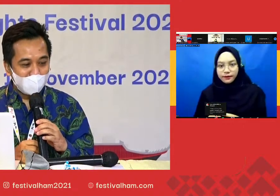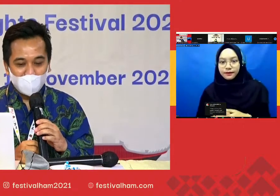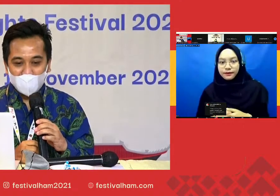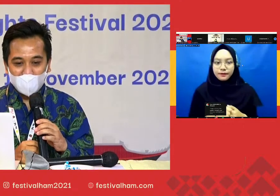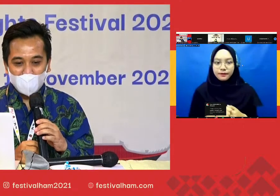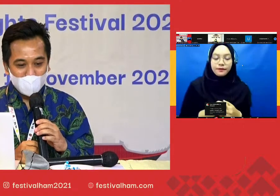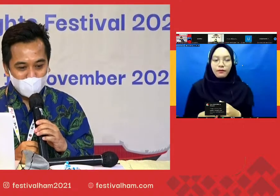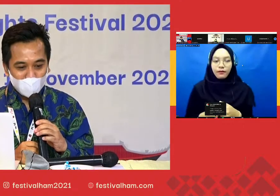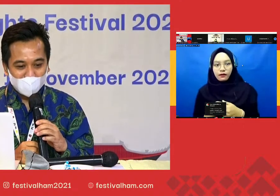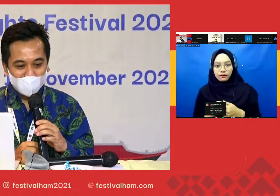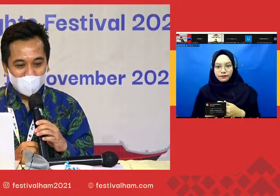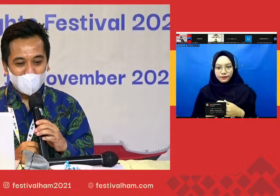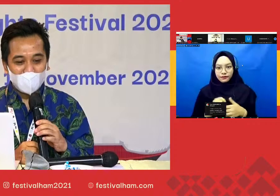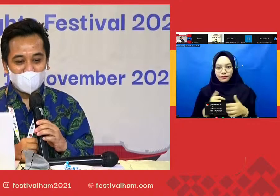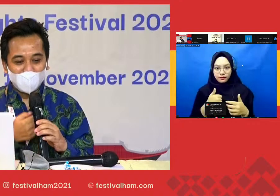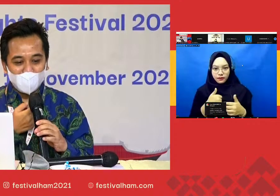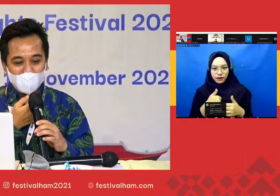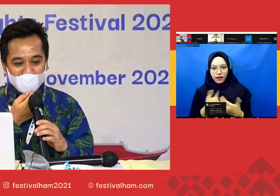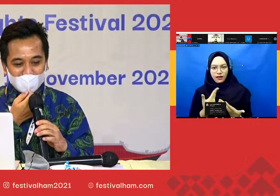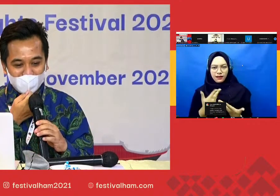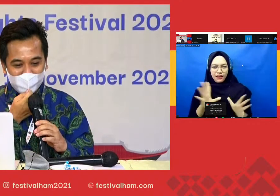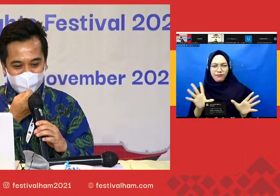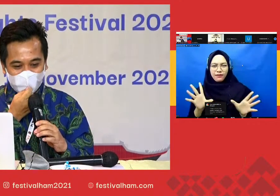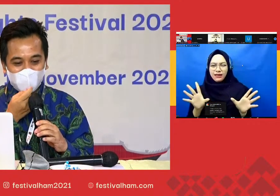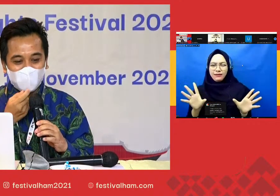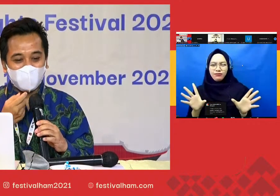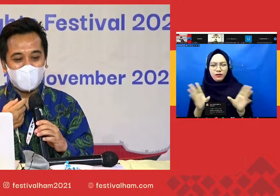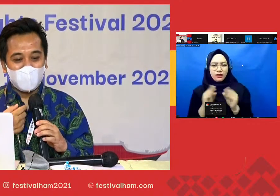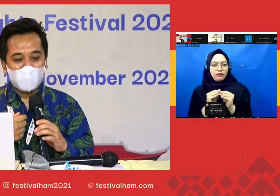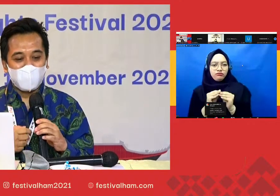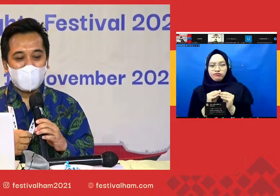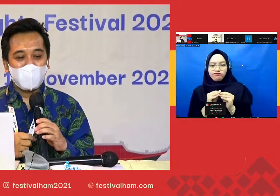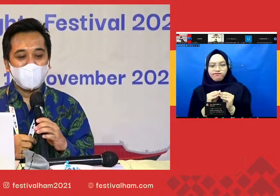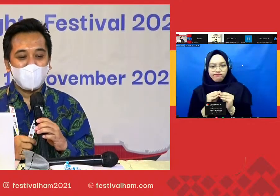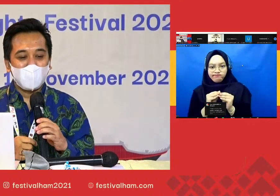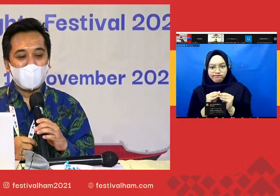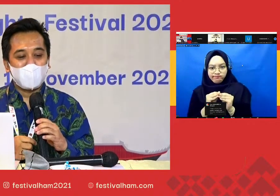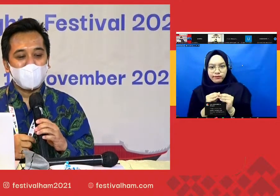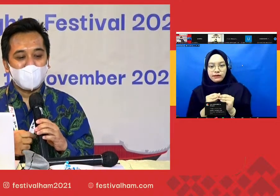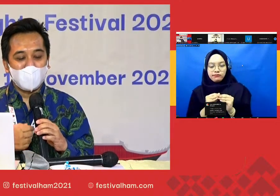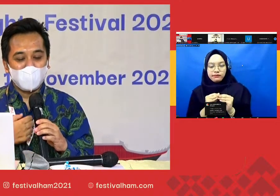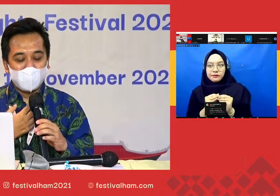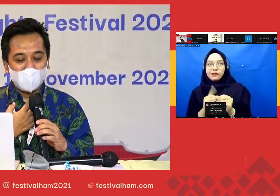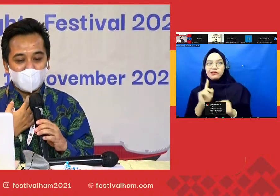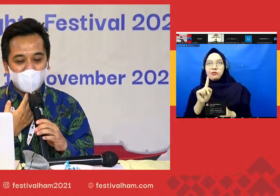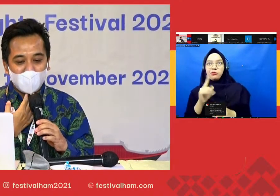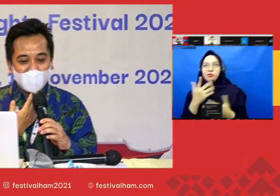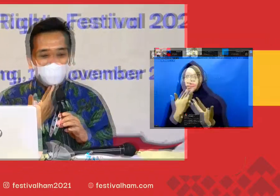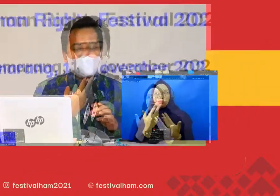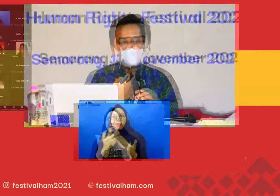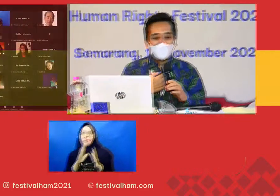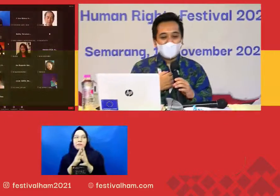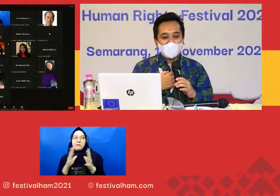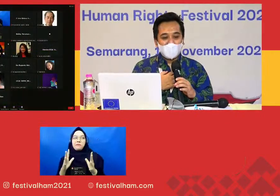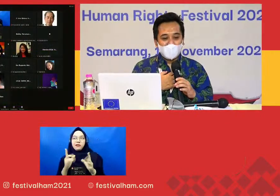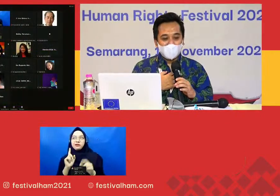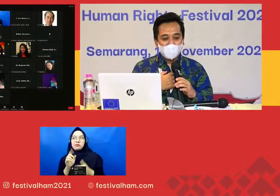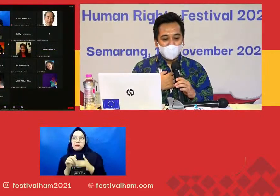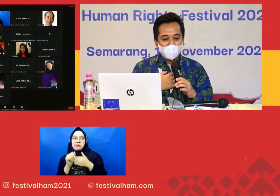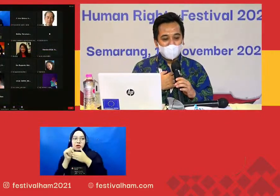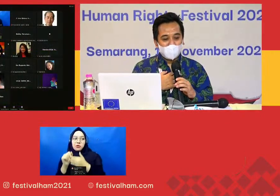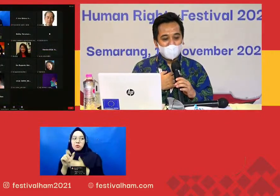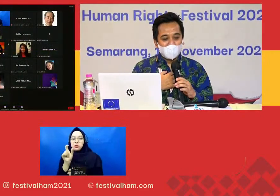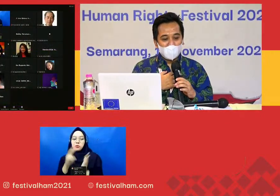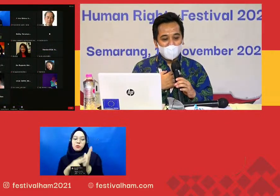Saya tidak akan menyimpulkan sesuatu karena tadi sudah banyak diberikan dan dipandu oleh Pak Unang dan Mbak Sintia. Saya